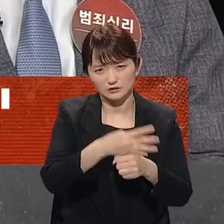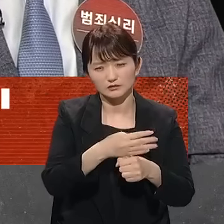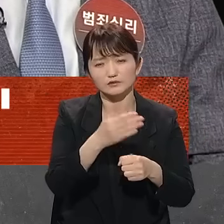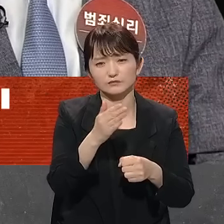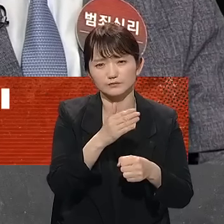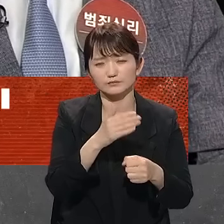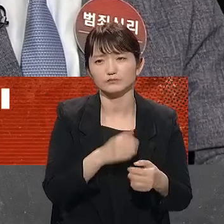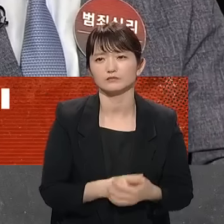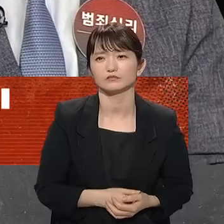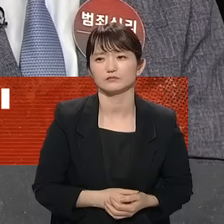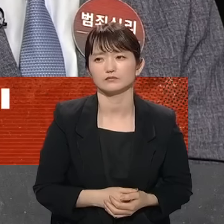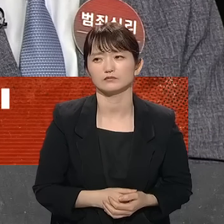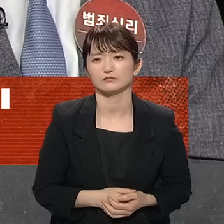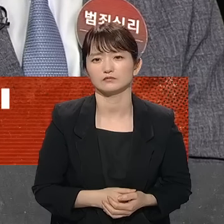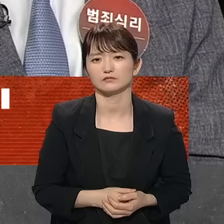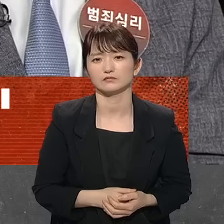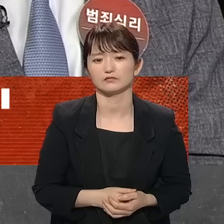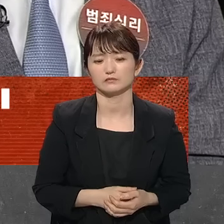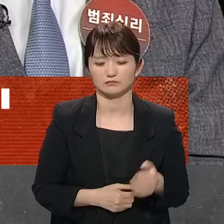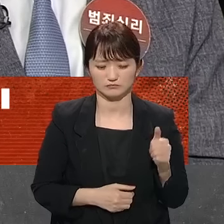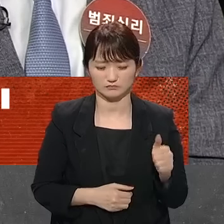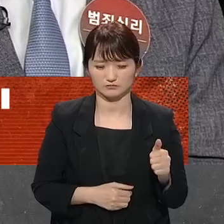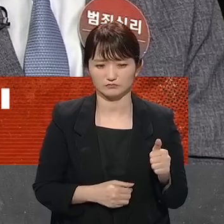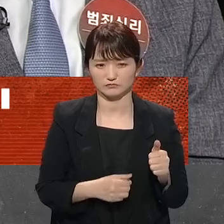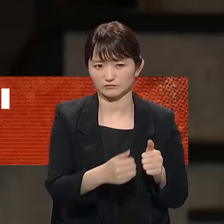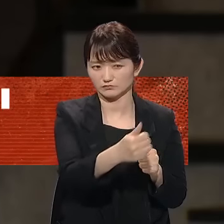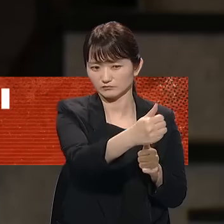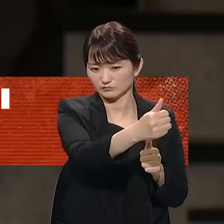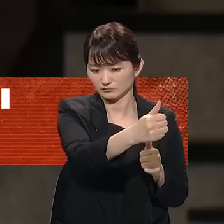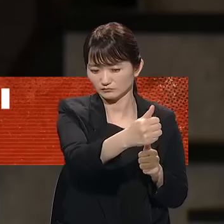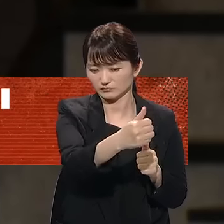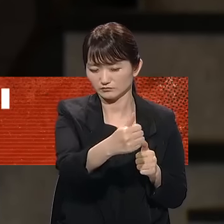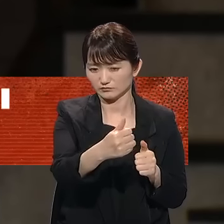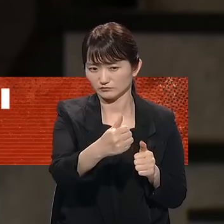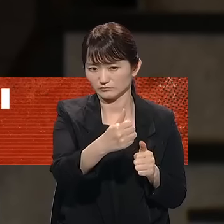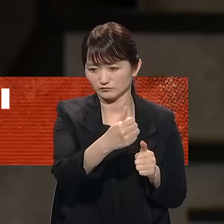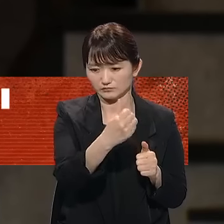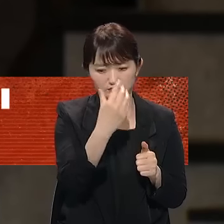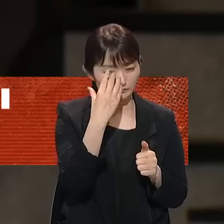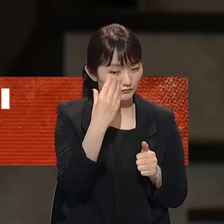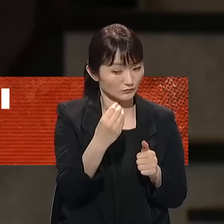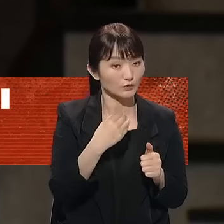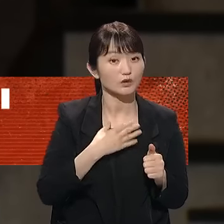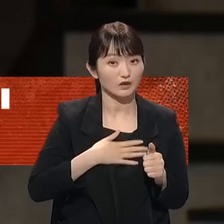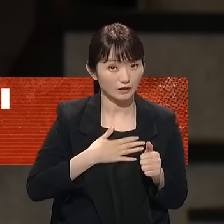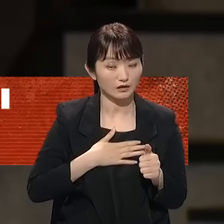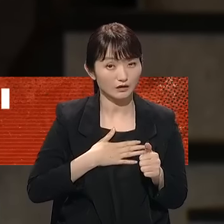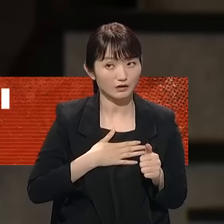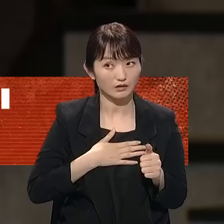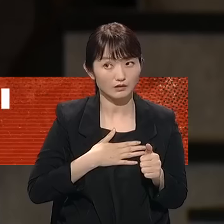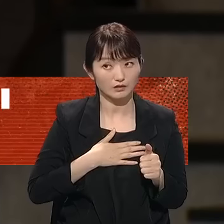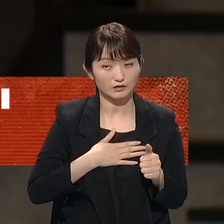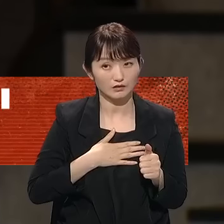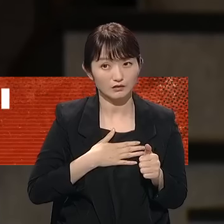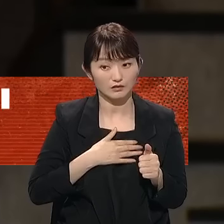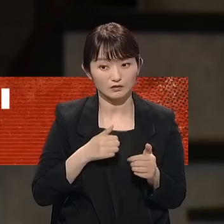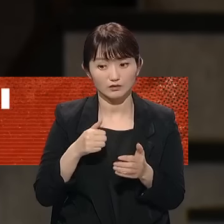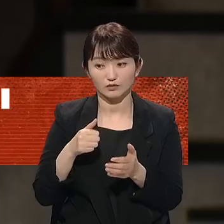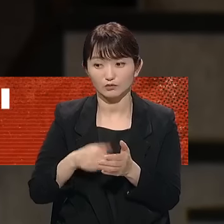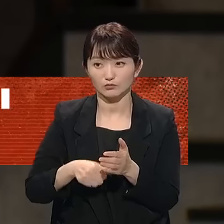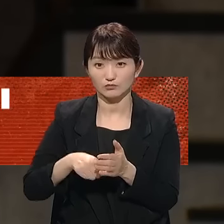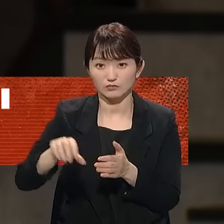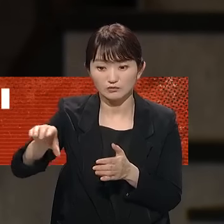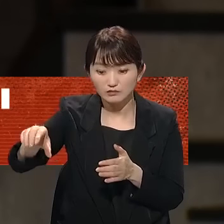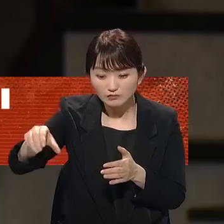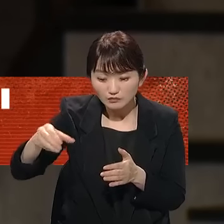이제 그 카운터에 이렇게 있었었는데 사람이 들어온 걸 갖다가 알긴 알았다는 거죠. 그런데 물건 집는 것까지